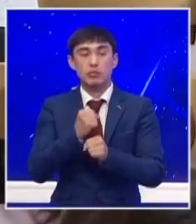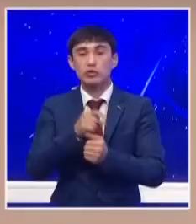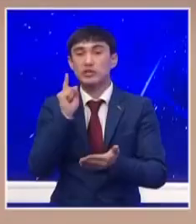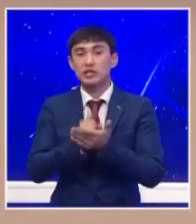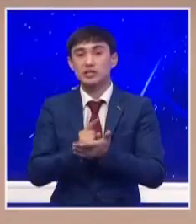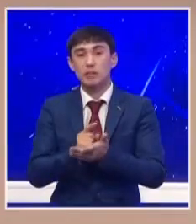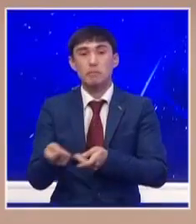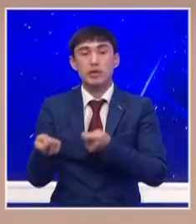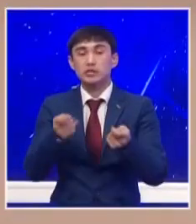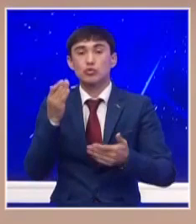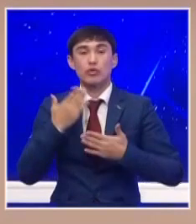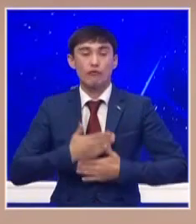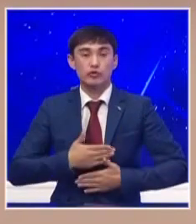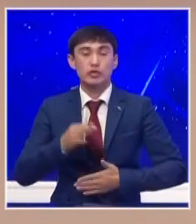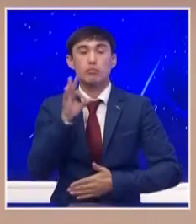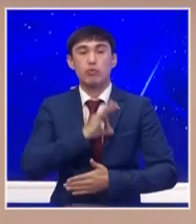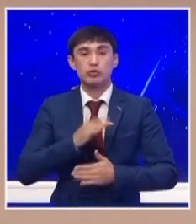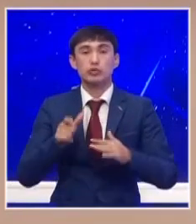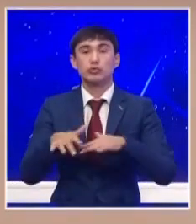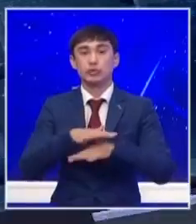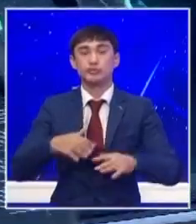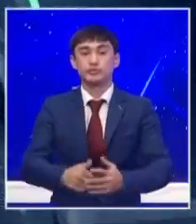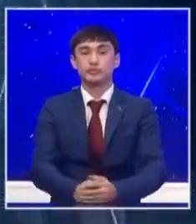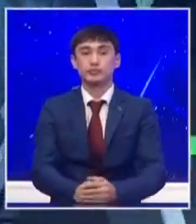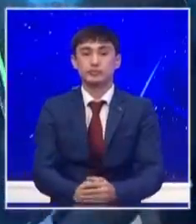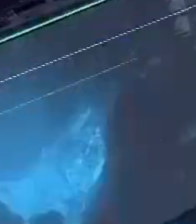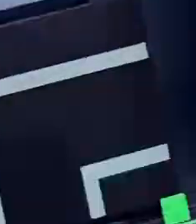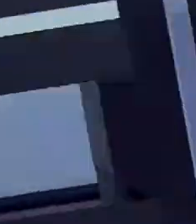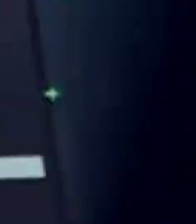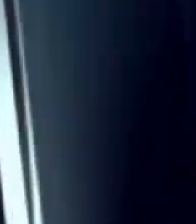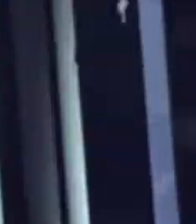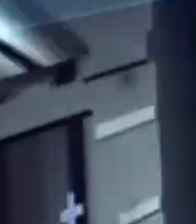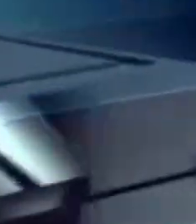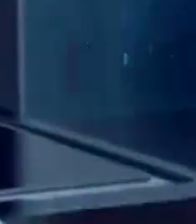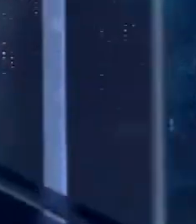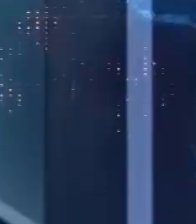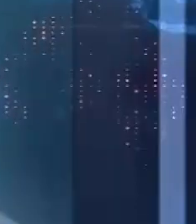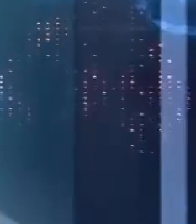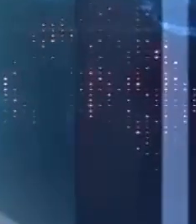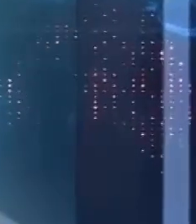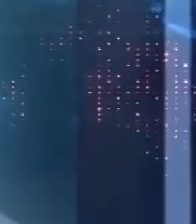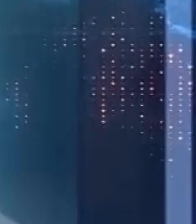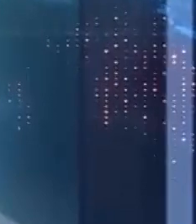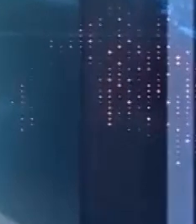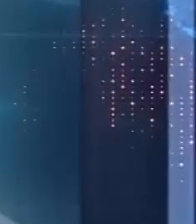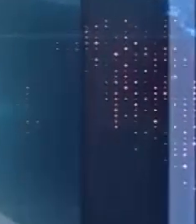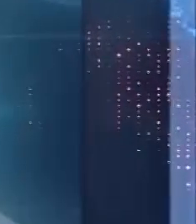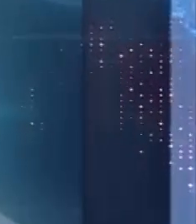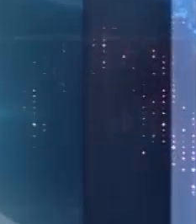должна не только приносить удовольствие но и пользу людям Жандосова Ахта уралка за телеканал жи тасу карасайский